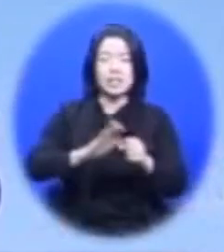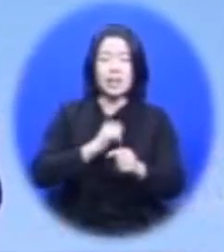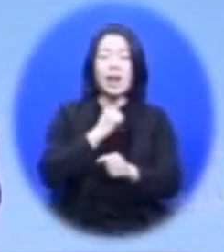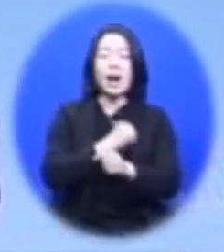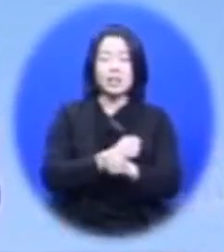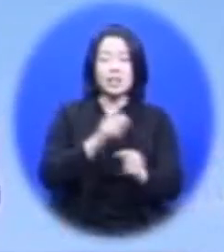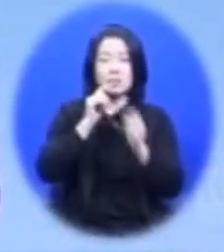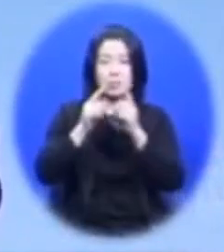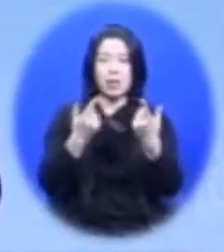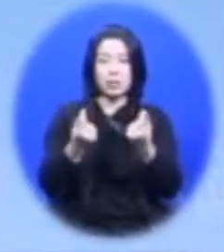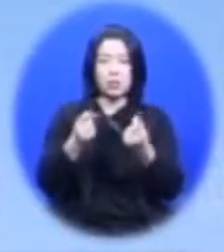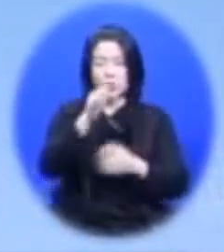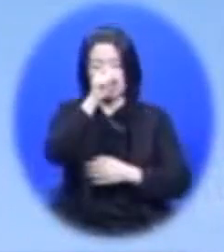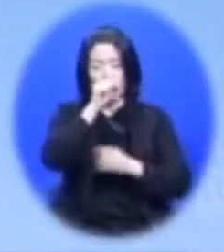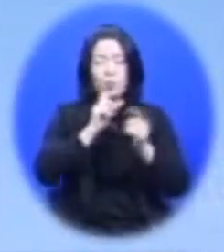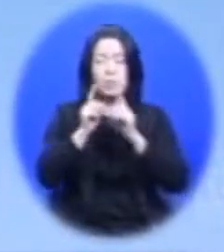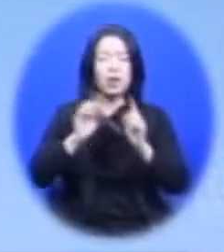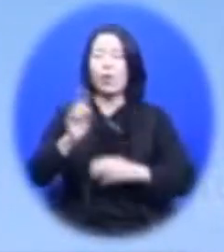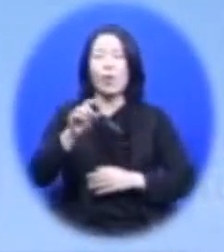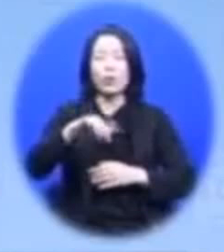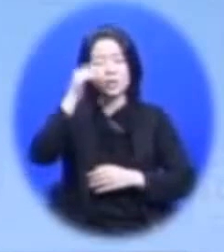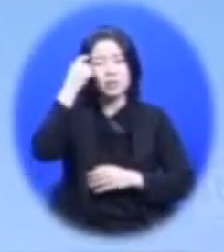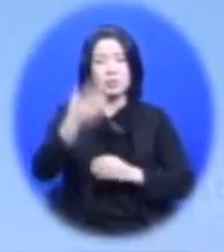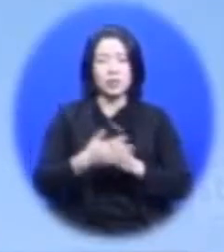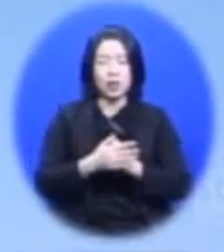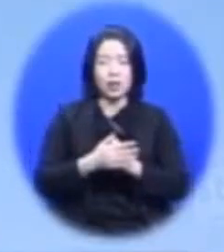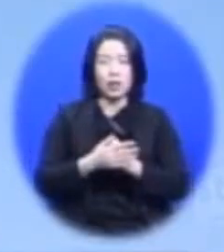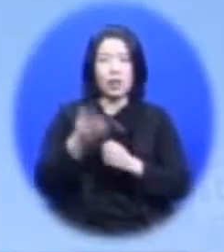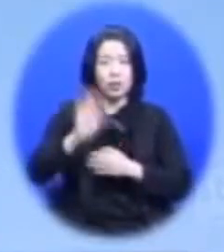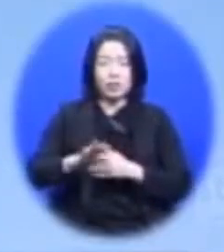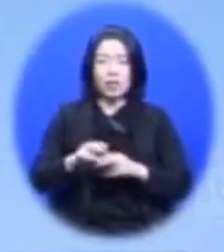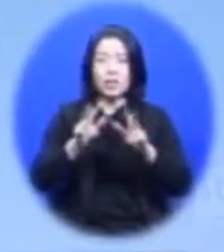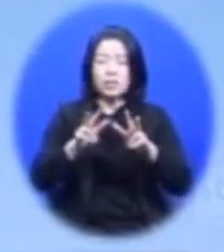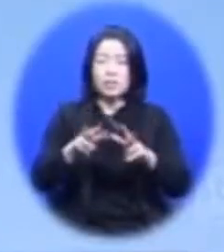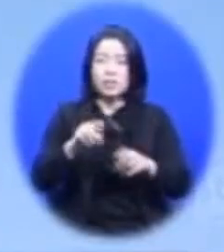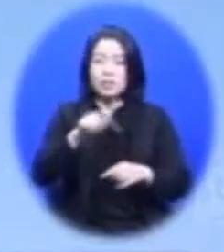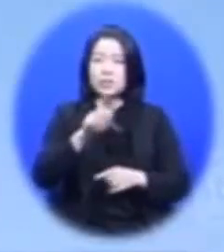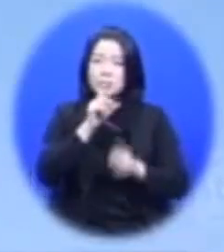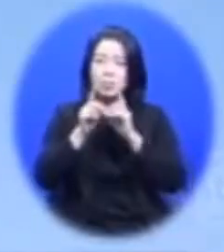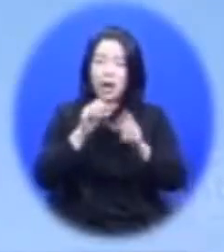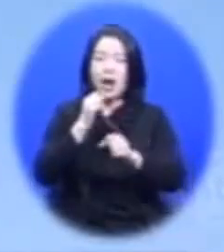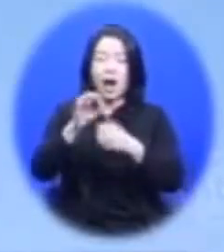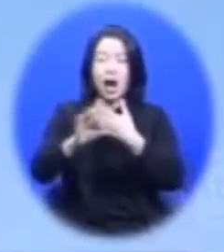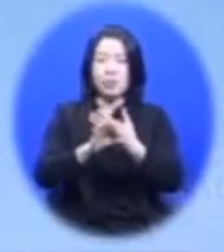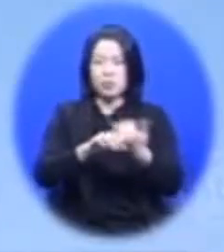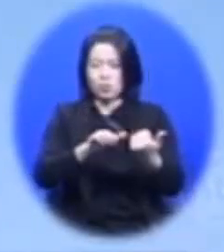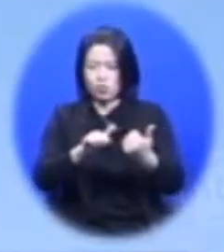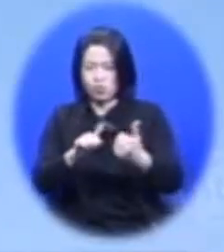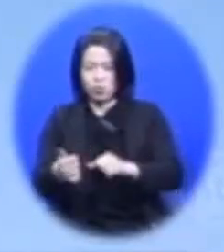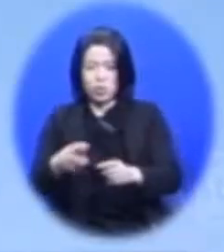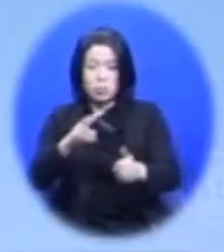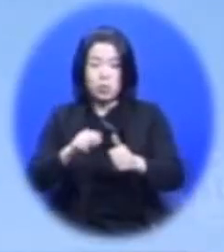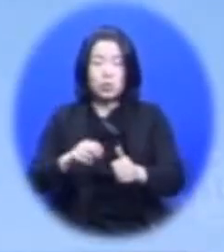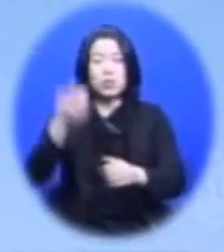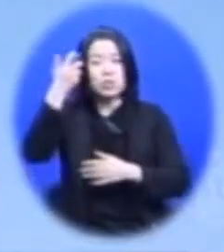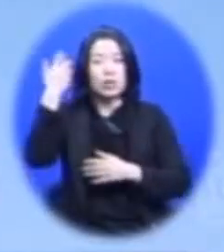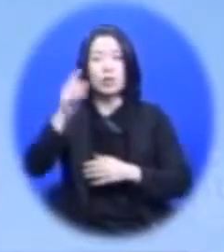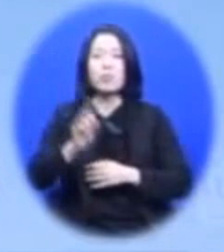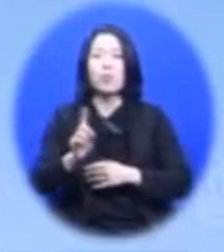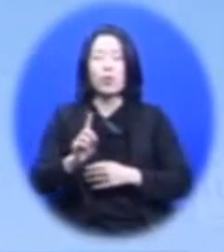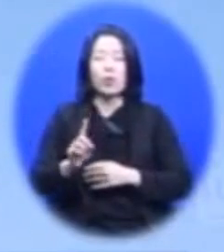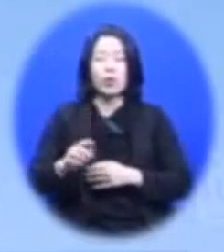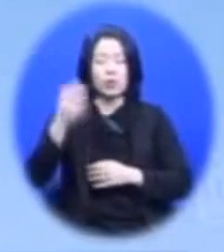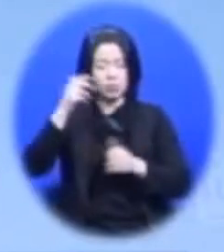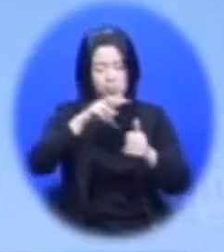좋은 말이 어디 있습니까? 그런데 사랑하자는 말을 하는 사람이 막 죽이도록 미워지는 건 무슨 영이죠? 이게 무슨